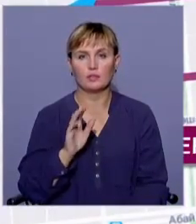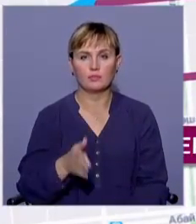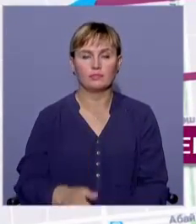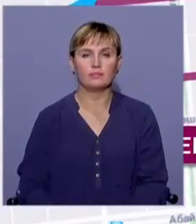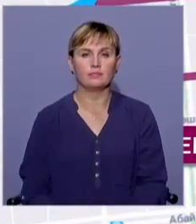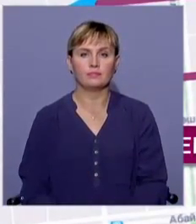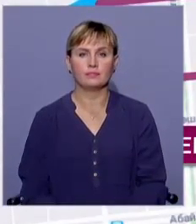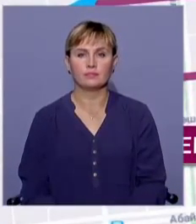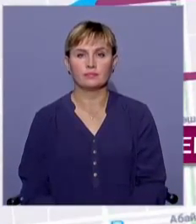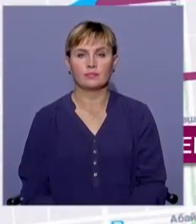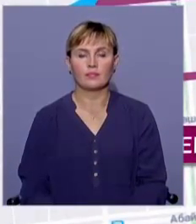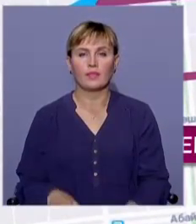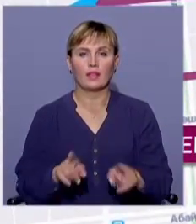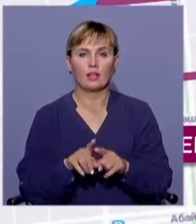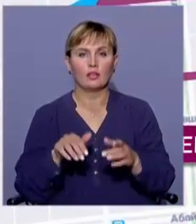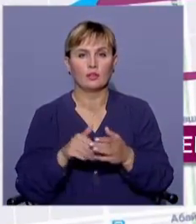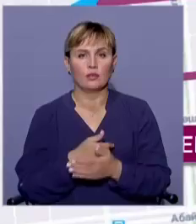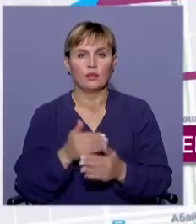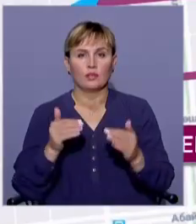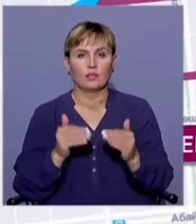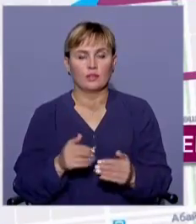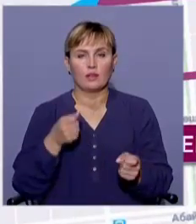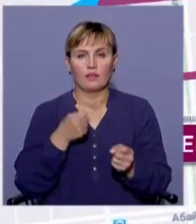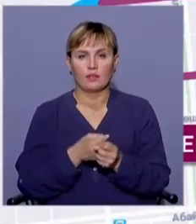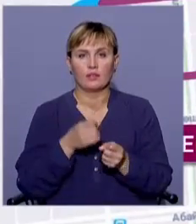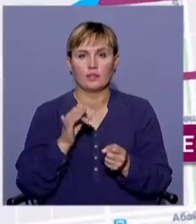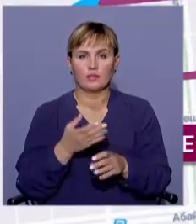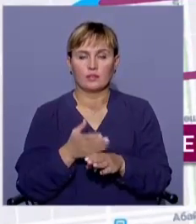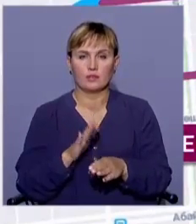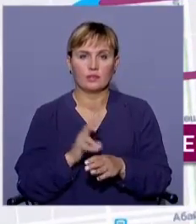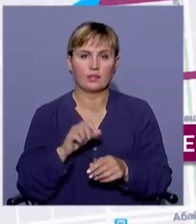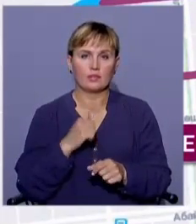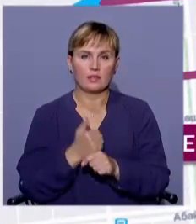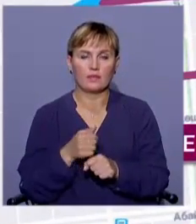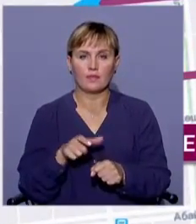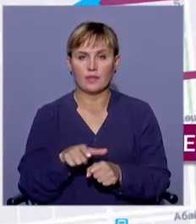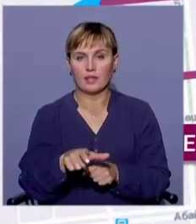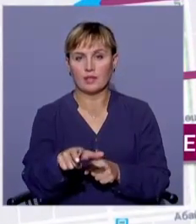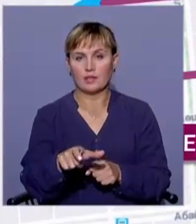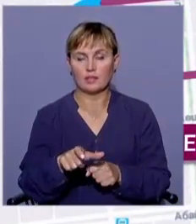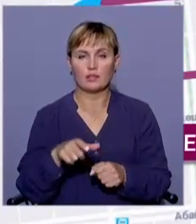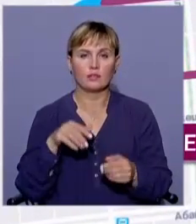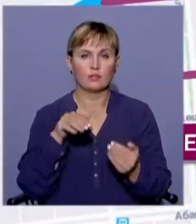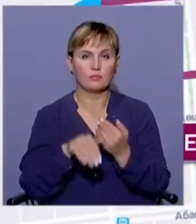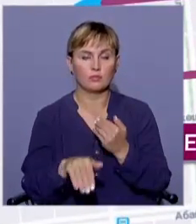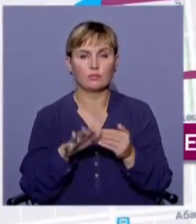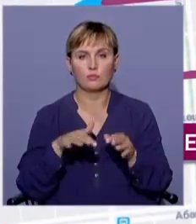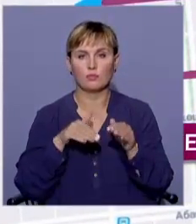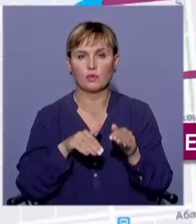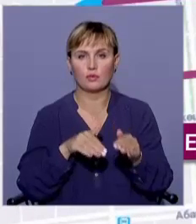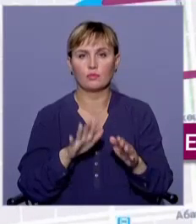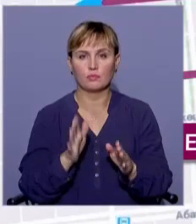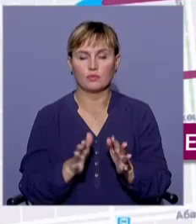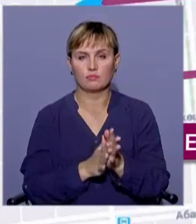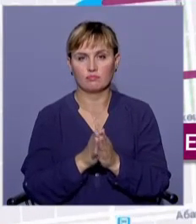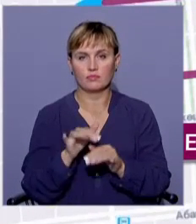северном направлении. Такое новшество снизит аварийность и нагрузку на основные магистральные улицы. Пропускная способность, по прогнозам,